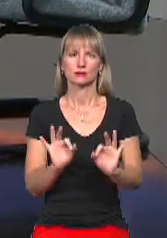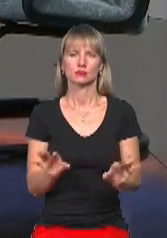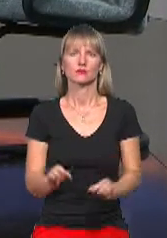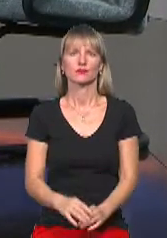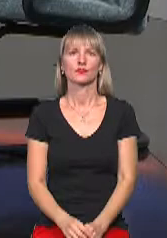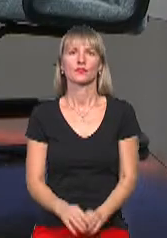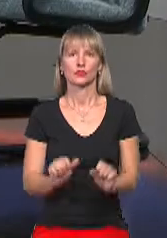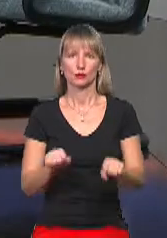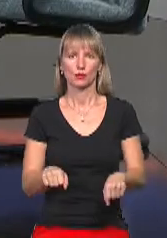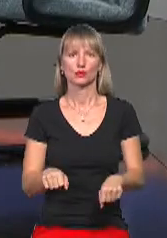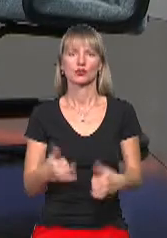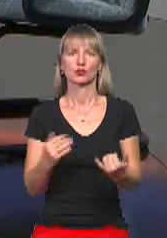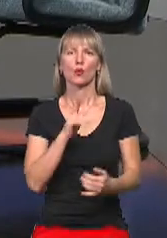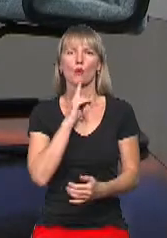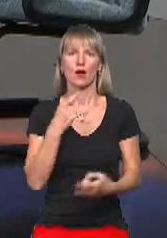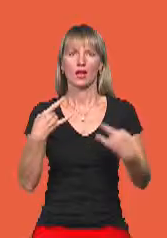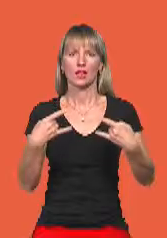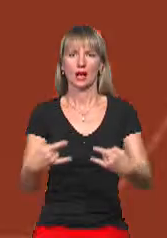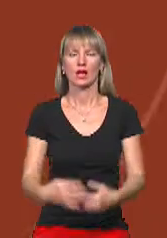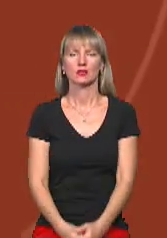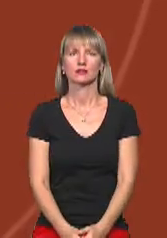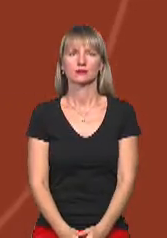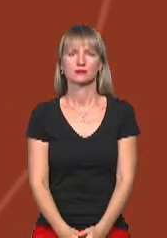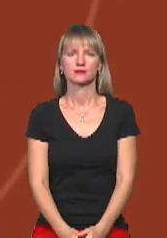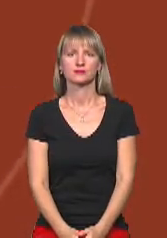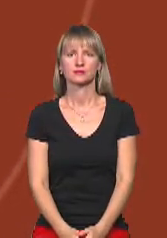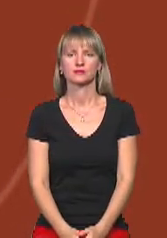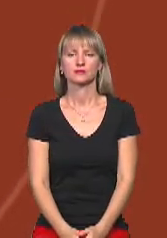буде, якщо можна. Отже, увага на екран.